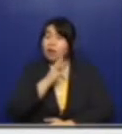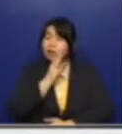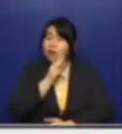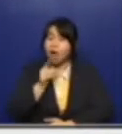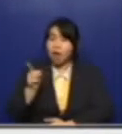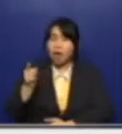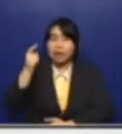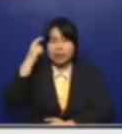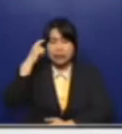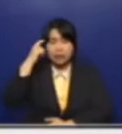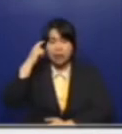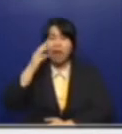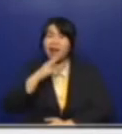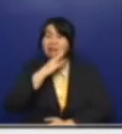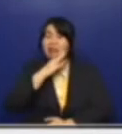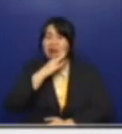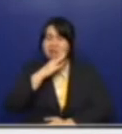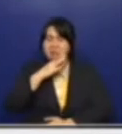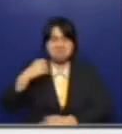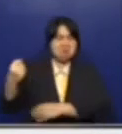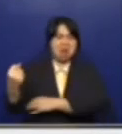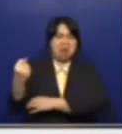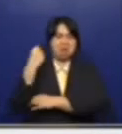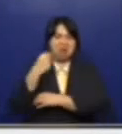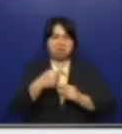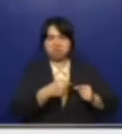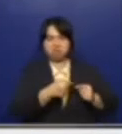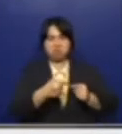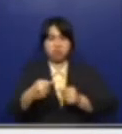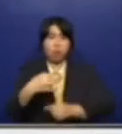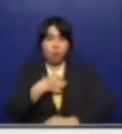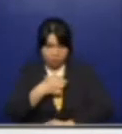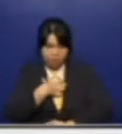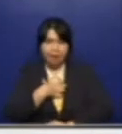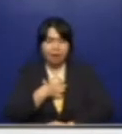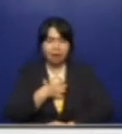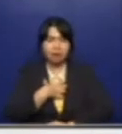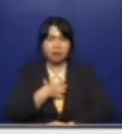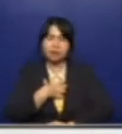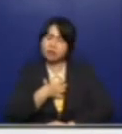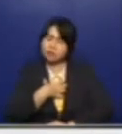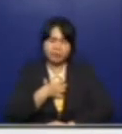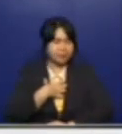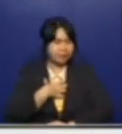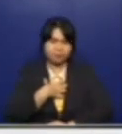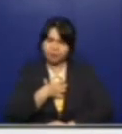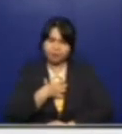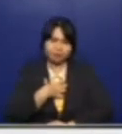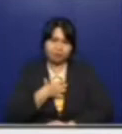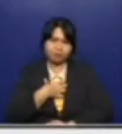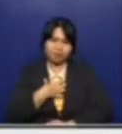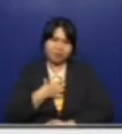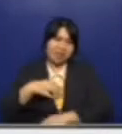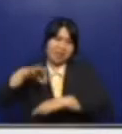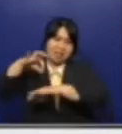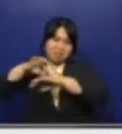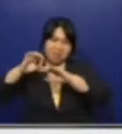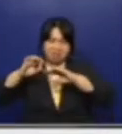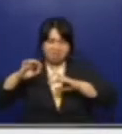ถ้าท่านตั้งว่าการสืบทอดอำนาจของท่านเป็นสิ่งสำคัญมันไม่สามารถที่จะลงจากหลังเสือได้เนี่ย